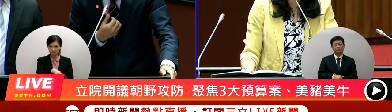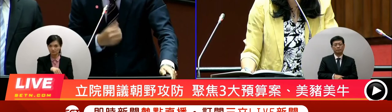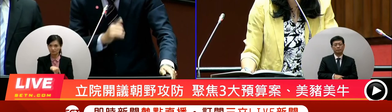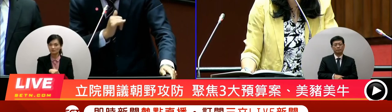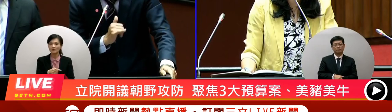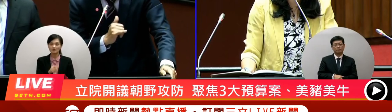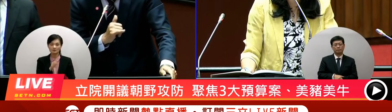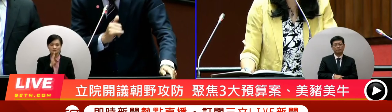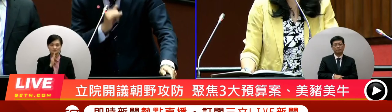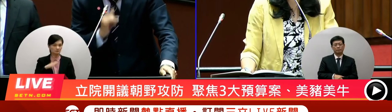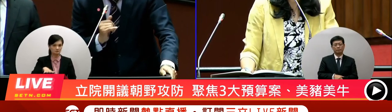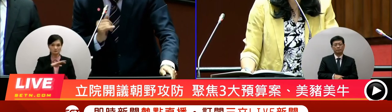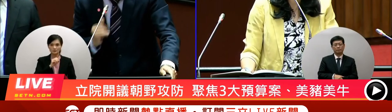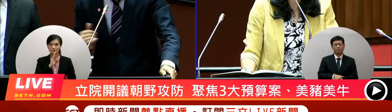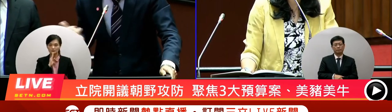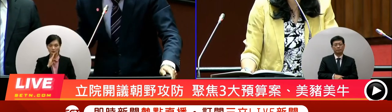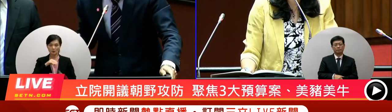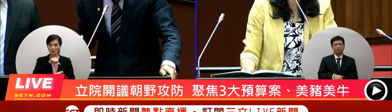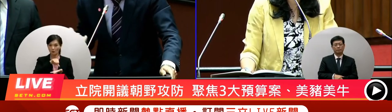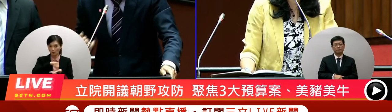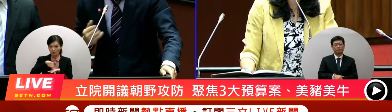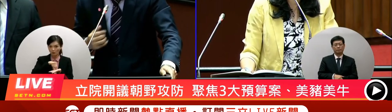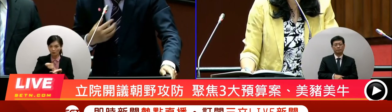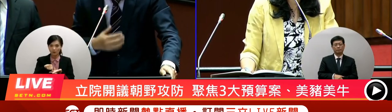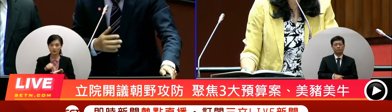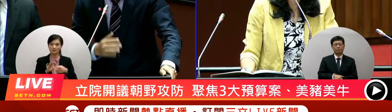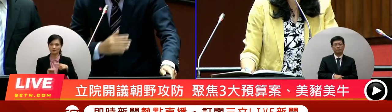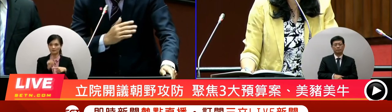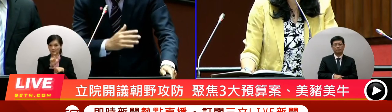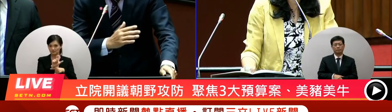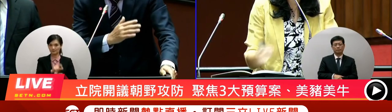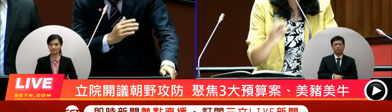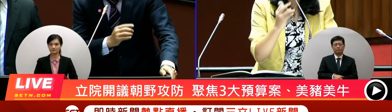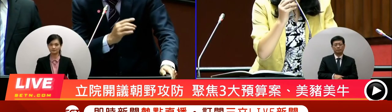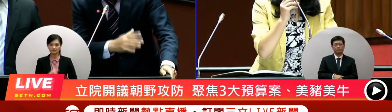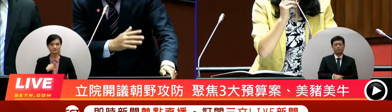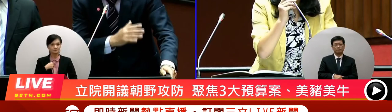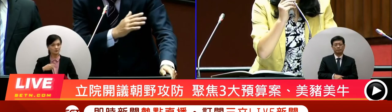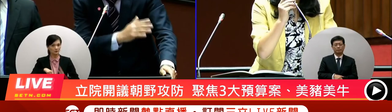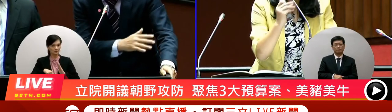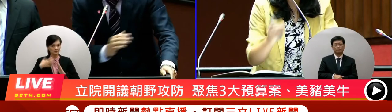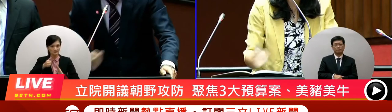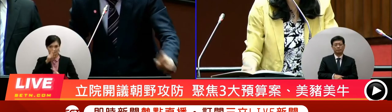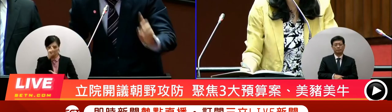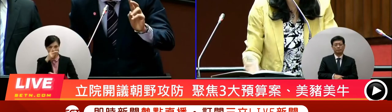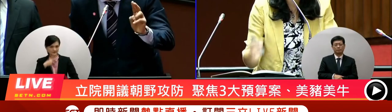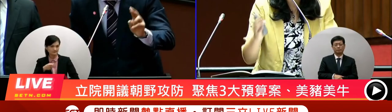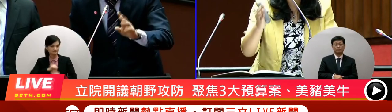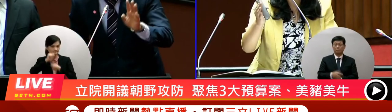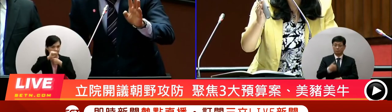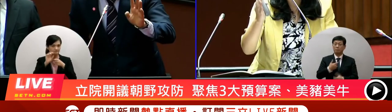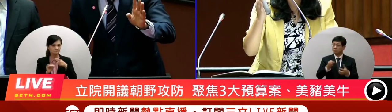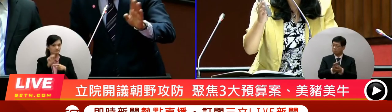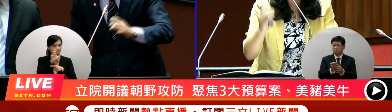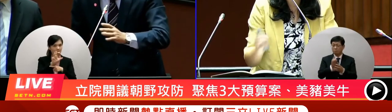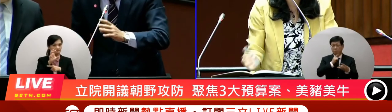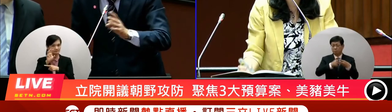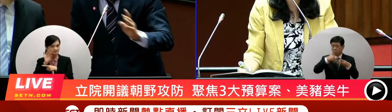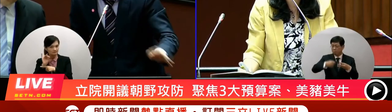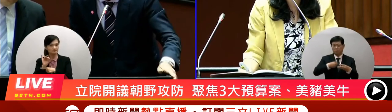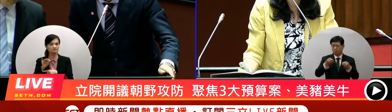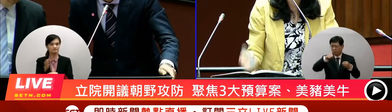用国产就是60%。我们目标院长又希望我们再把它往 80%到100%。 我们一直问，其实我没有想要跟